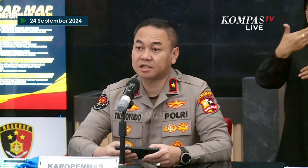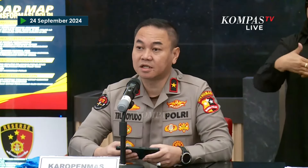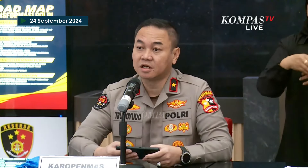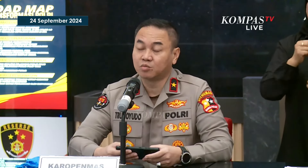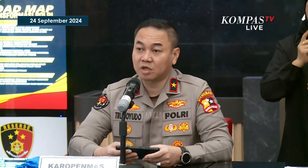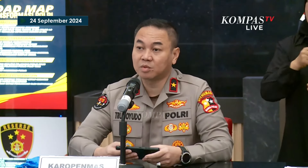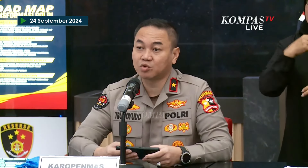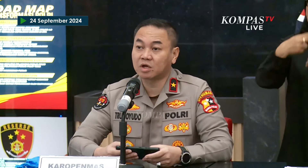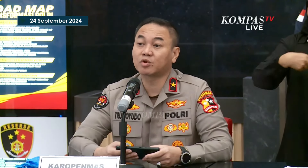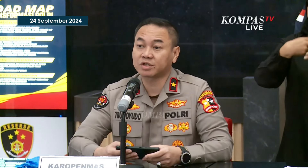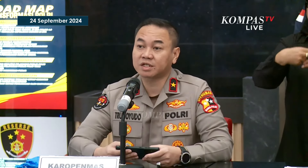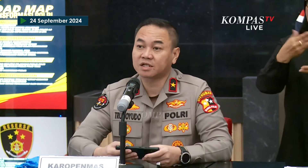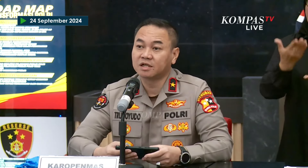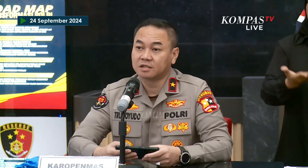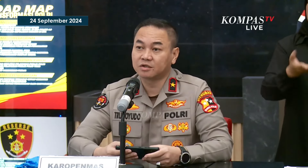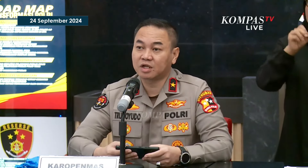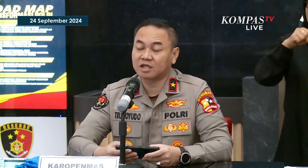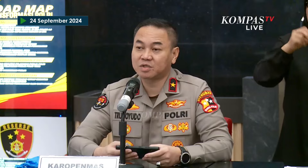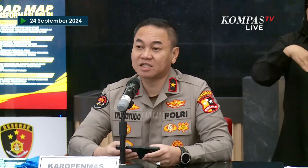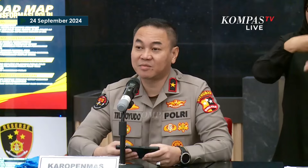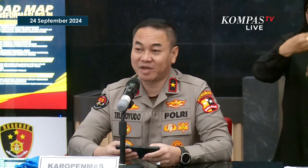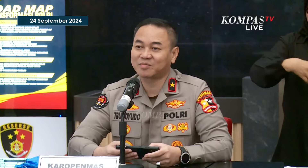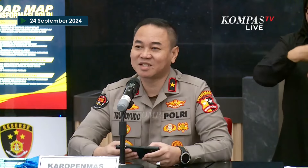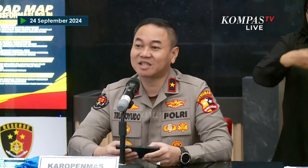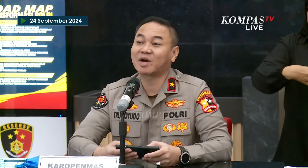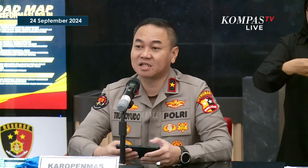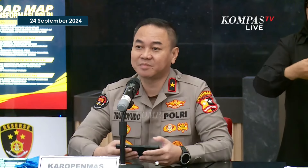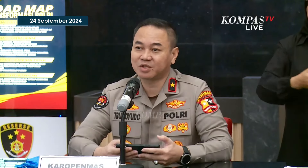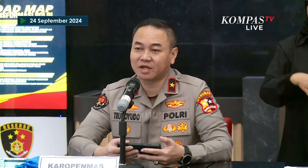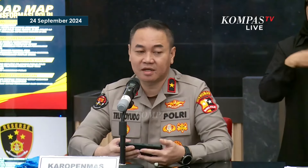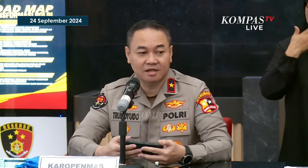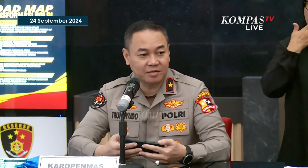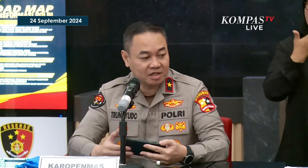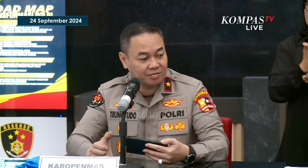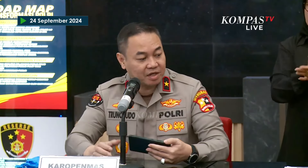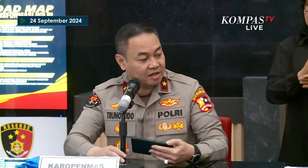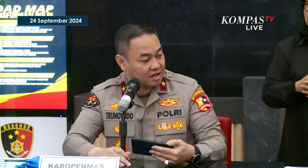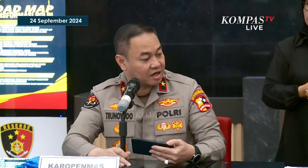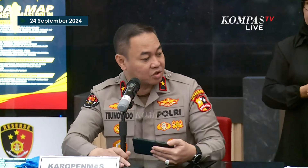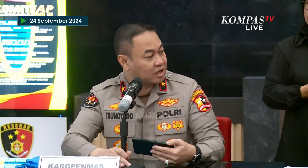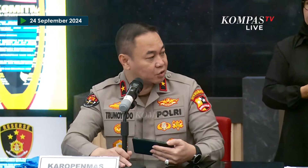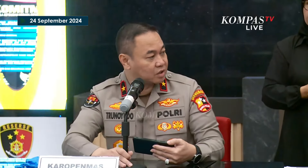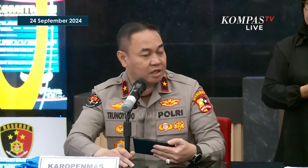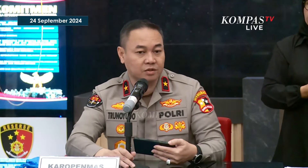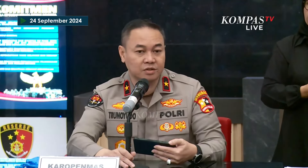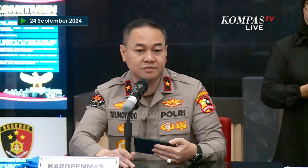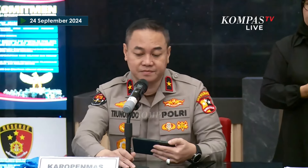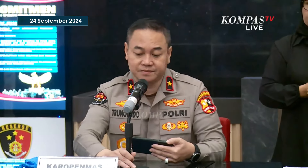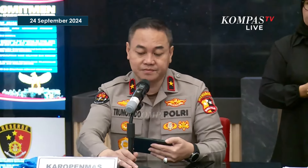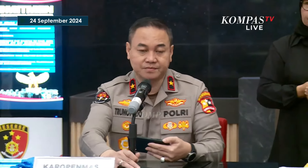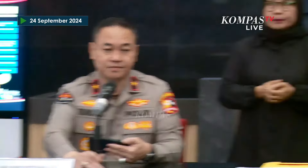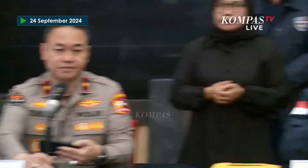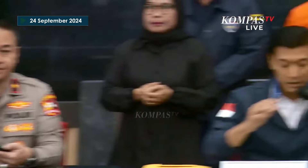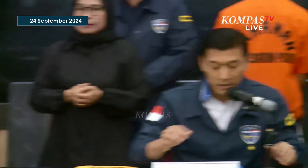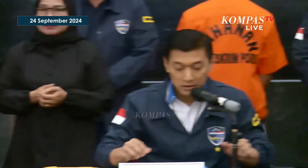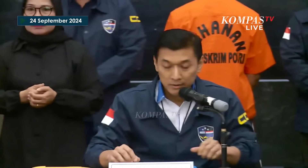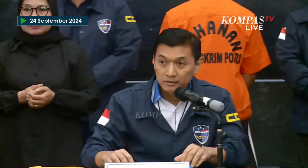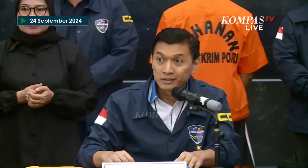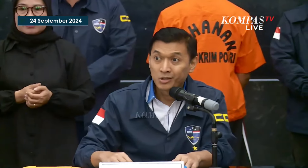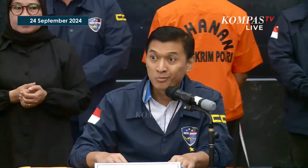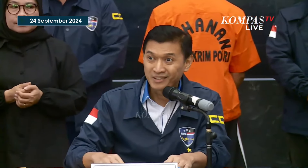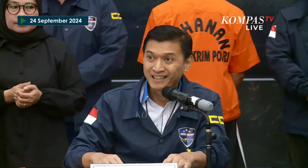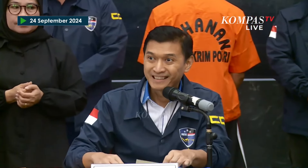yang secara teknis mungkin membutuhkan proses, tentunya nanti bisa disampaikan kepada saya. Terima kasih masukannya. Terima kasih Pak Dir, silakan monggo langsung saja satu dulu.